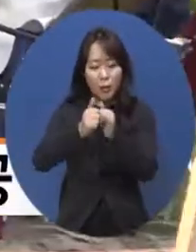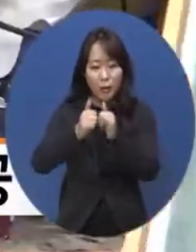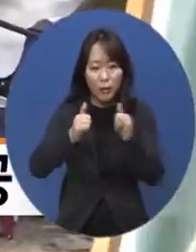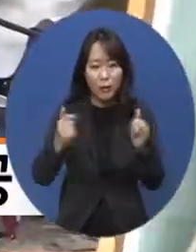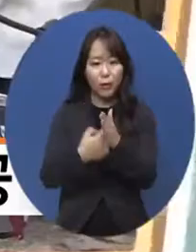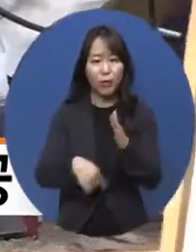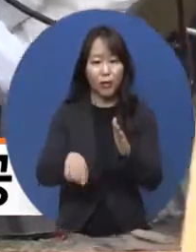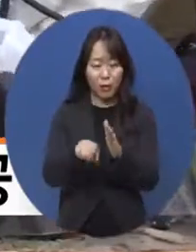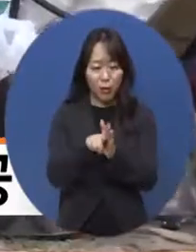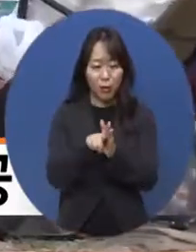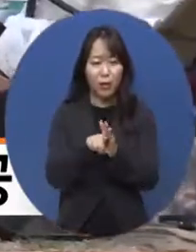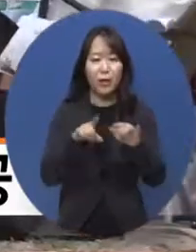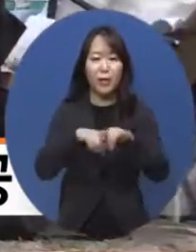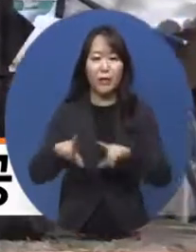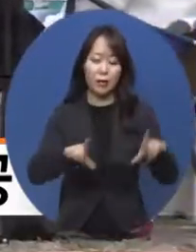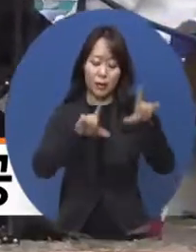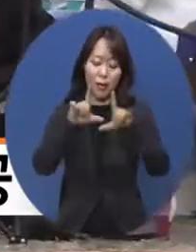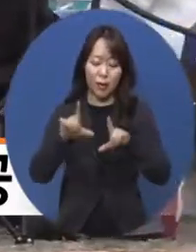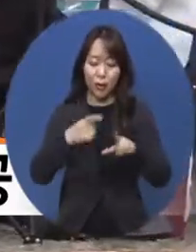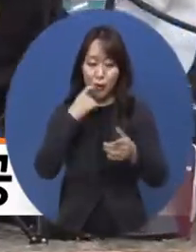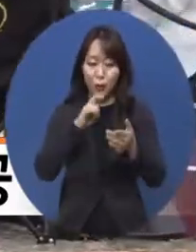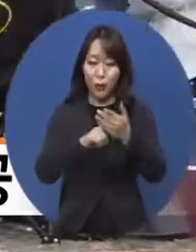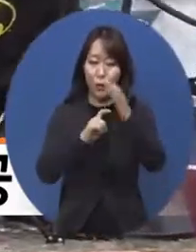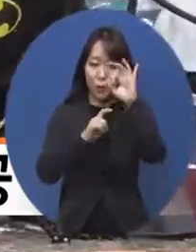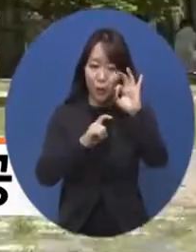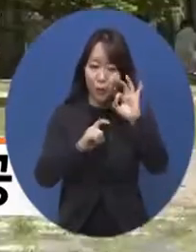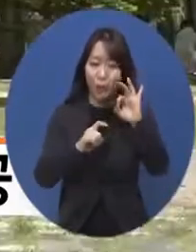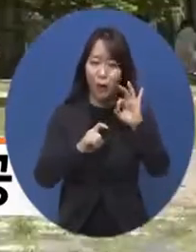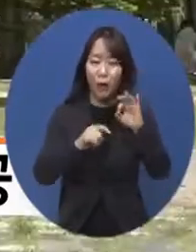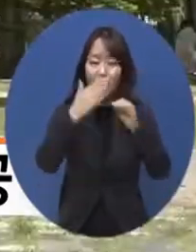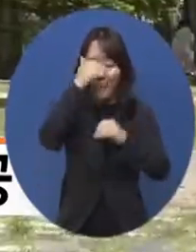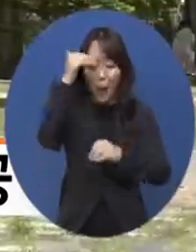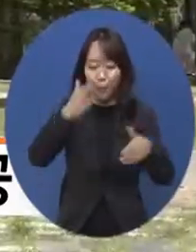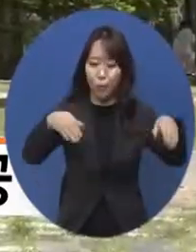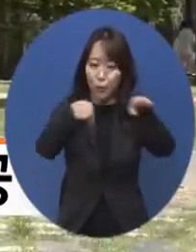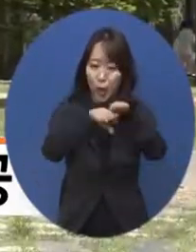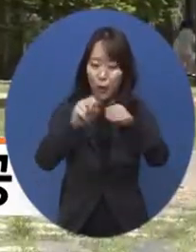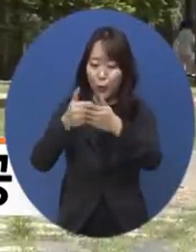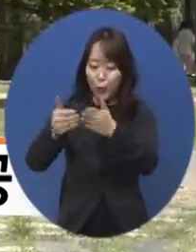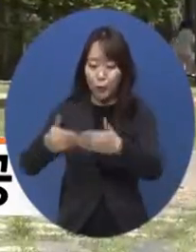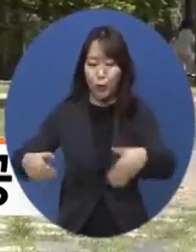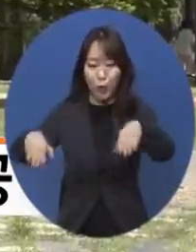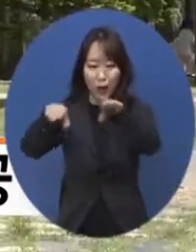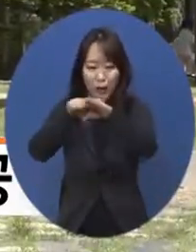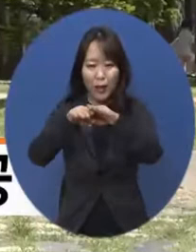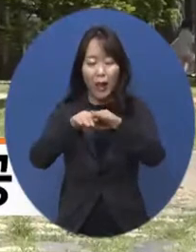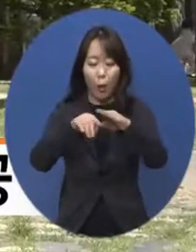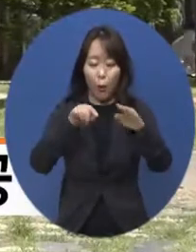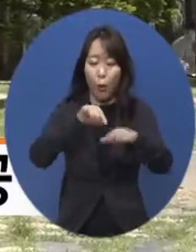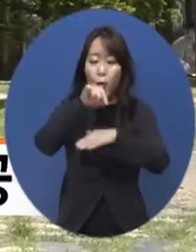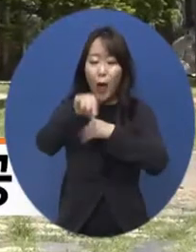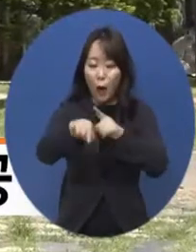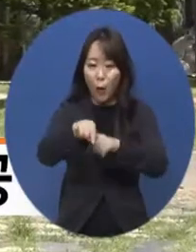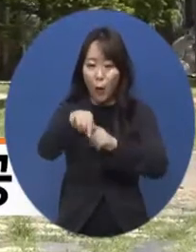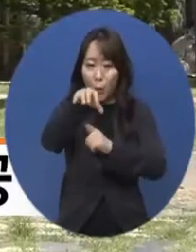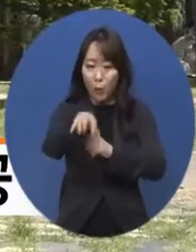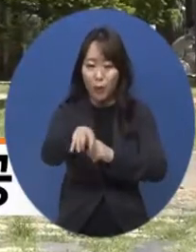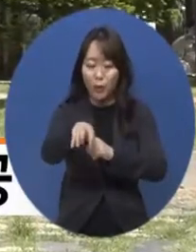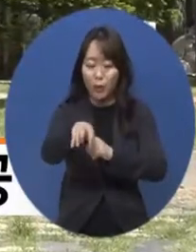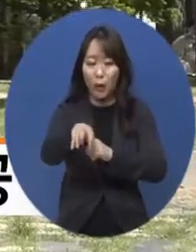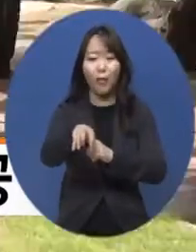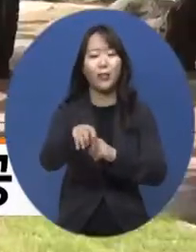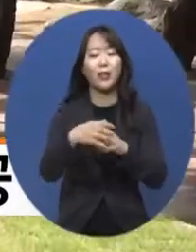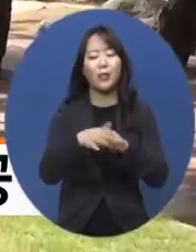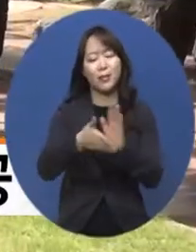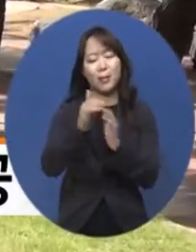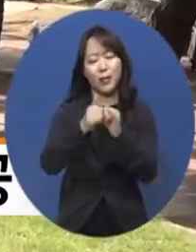위해 일상생활에서 쉽게 접할 수 있는 박물관과 미술관의 야외 장소를 활용해